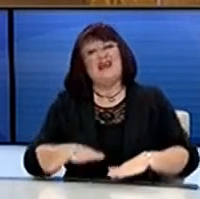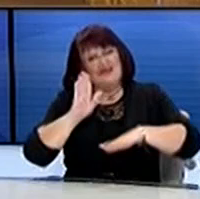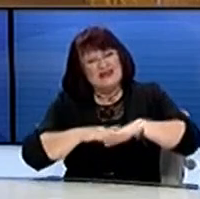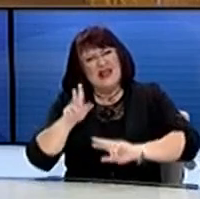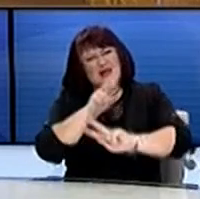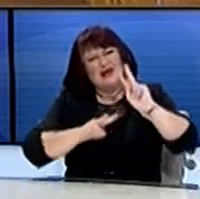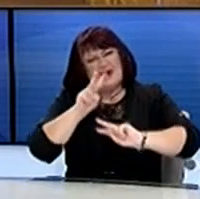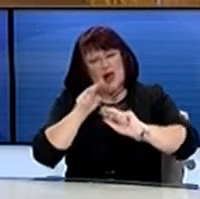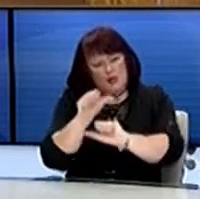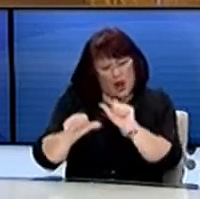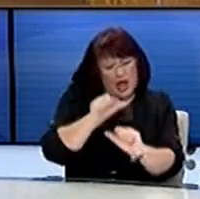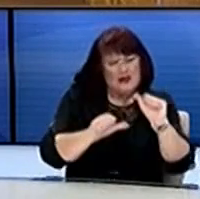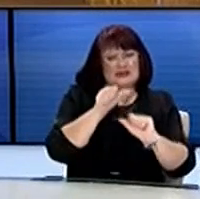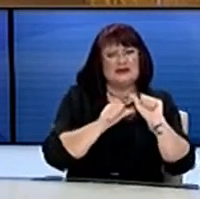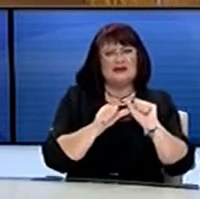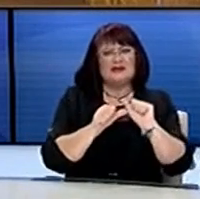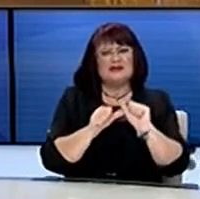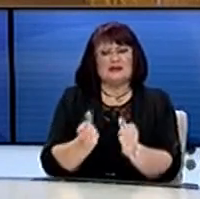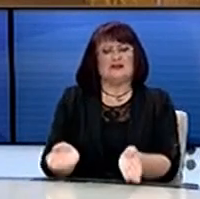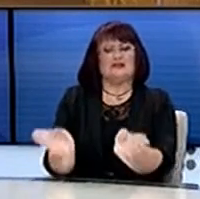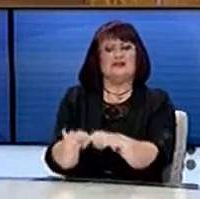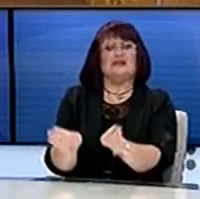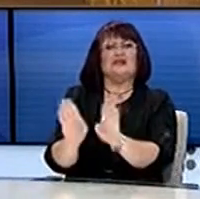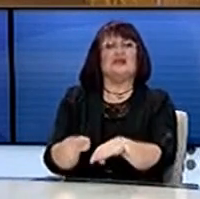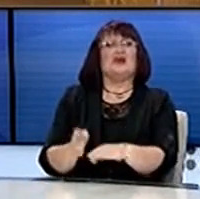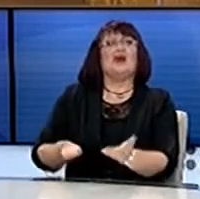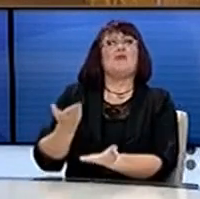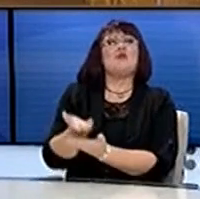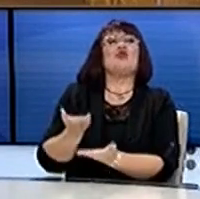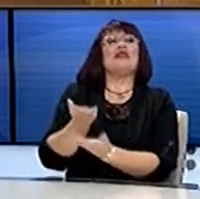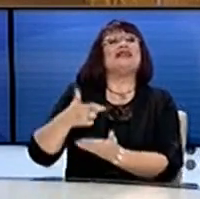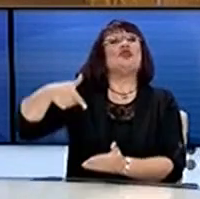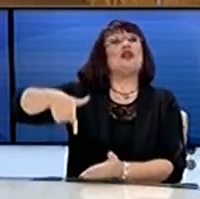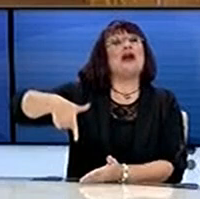κρίση που κρύψατε στα συρτάρια σας τις προτάσεις Γκολντάμερ?